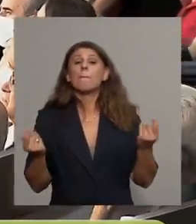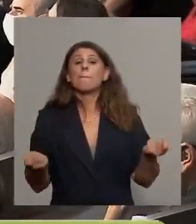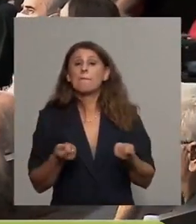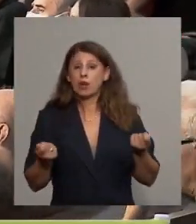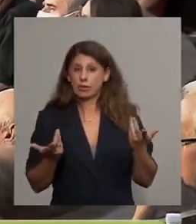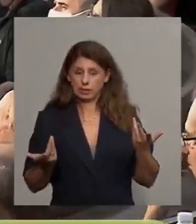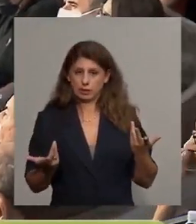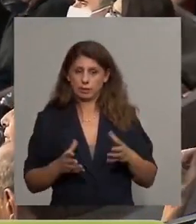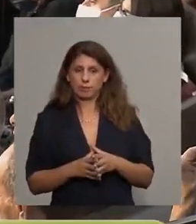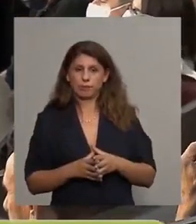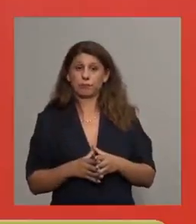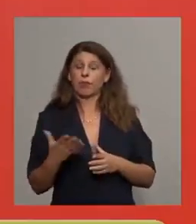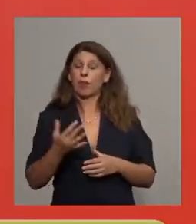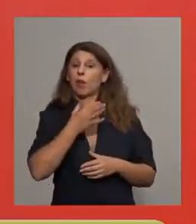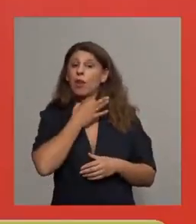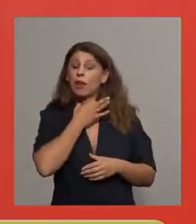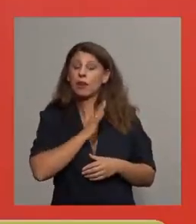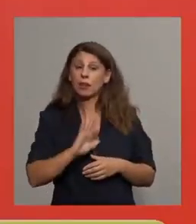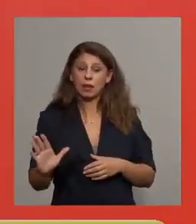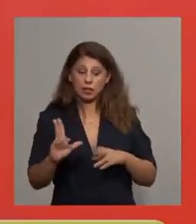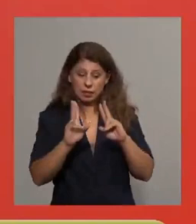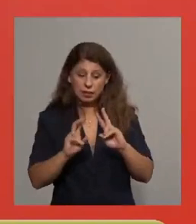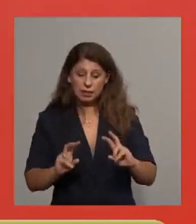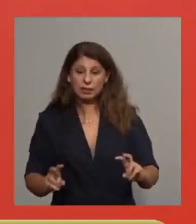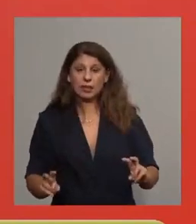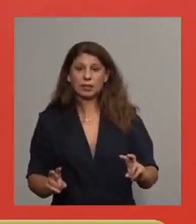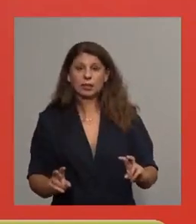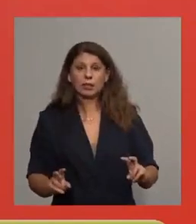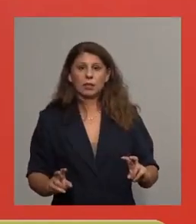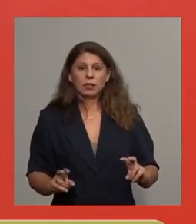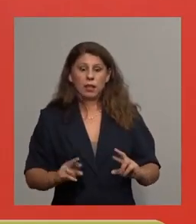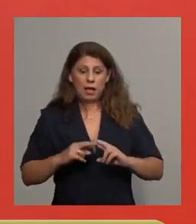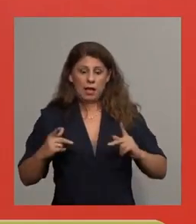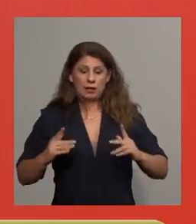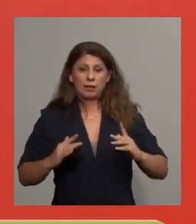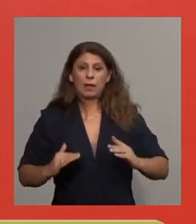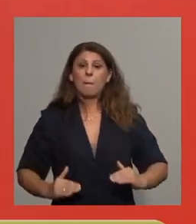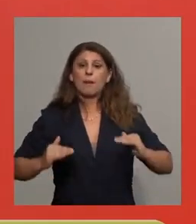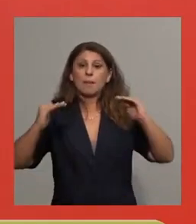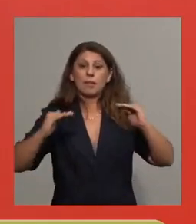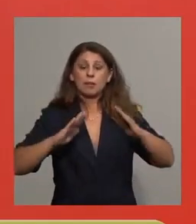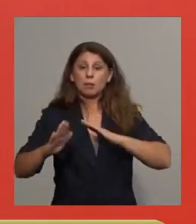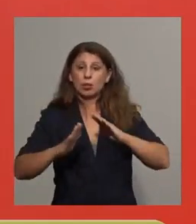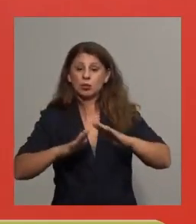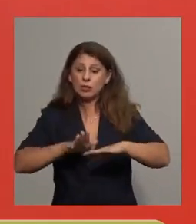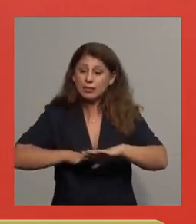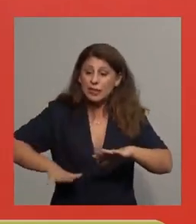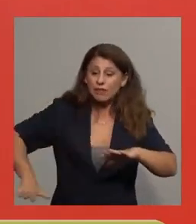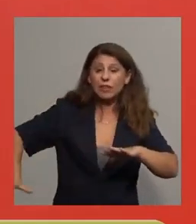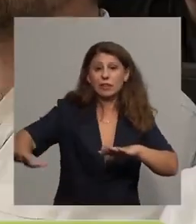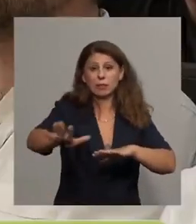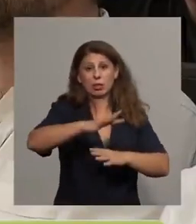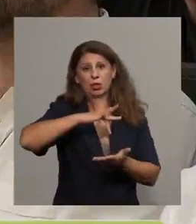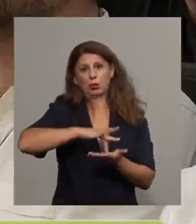χρήσεις. Έχουν ανάγκη την εξέταση της αντιπλημμυρικής προστασίας της ευρύτερης περιοχής